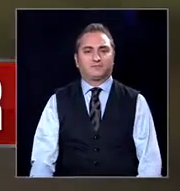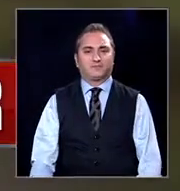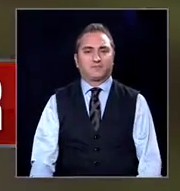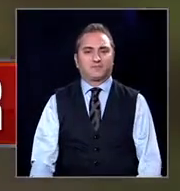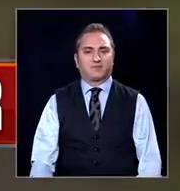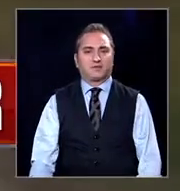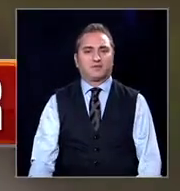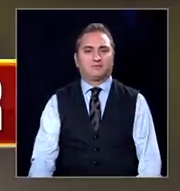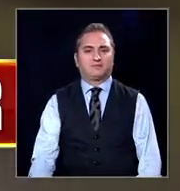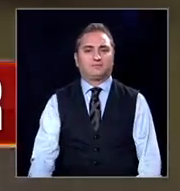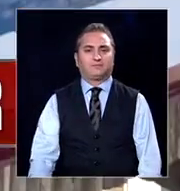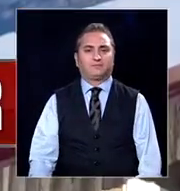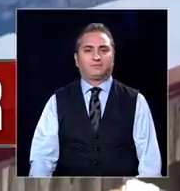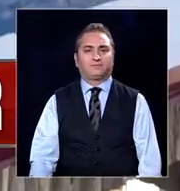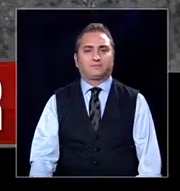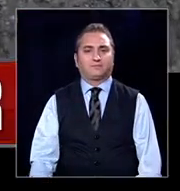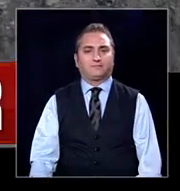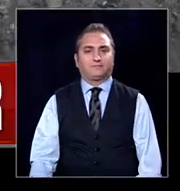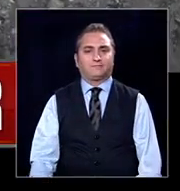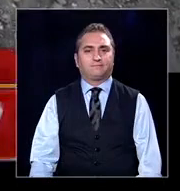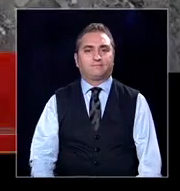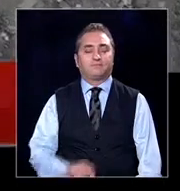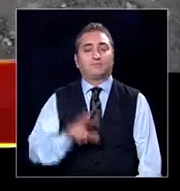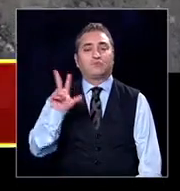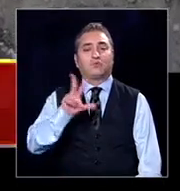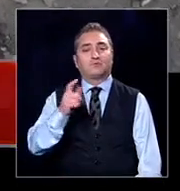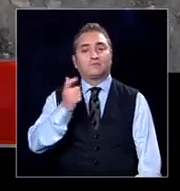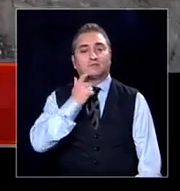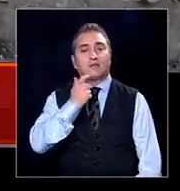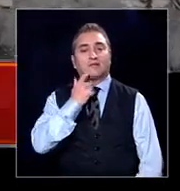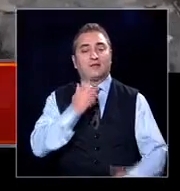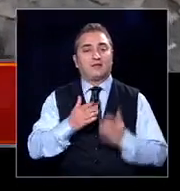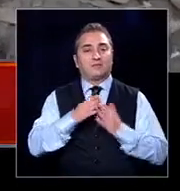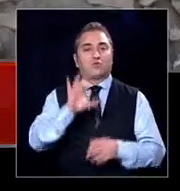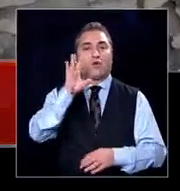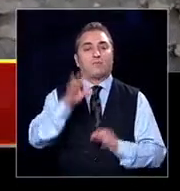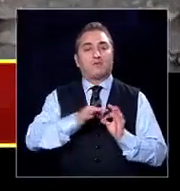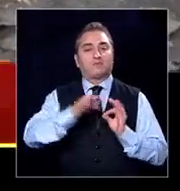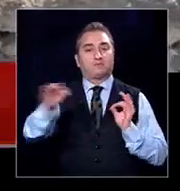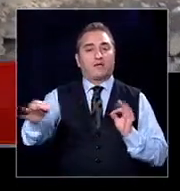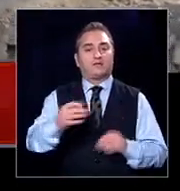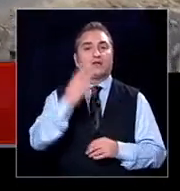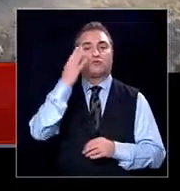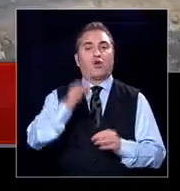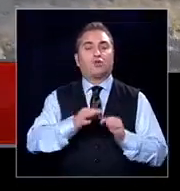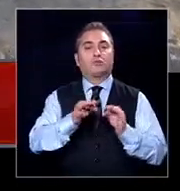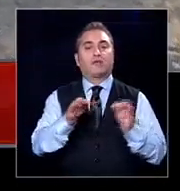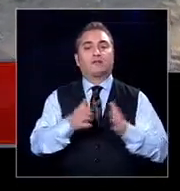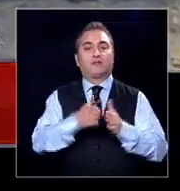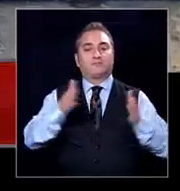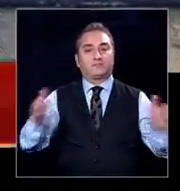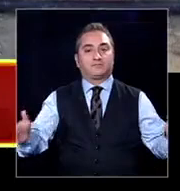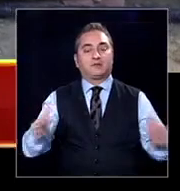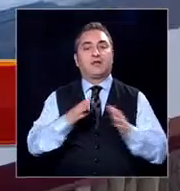Oradan tır yardımıyla buraya çıkartabildik. 30 yıllık tekne 15 metre uzunluğunda ve 4 metre 60